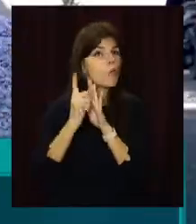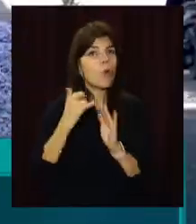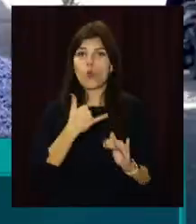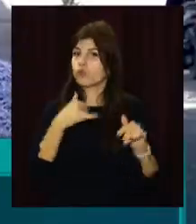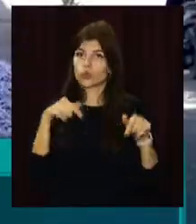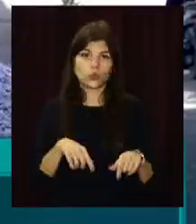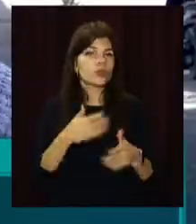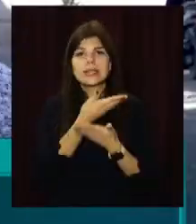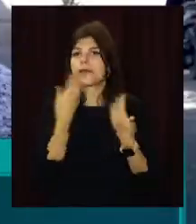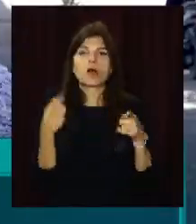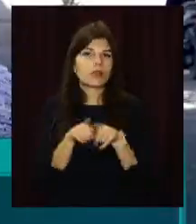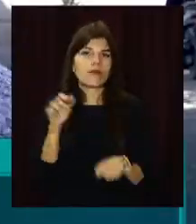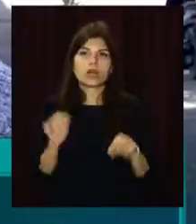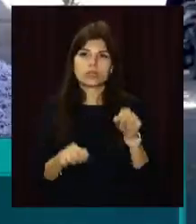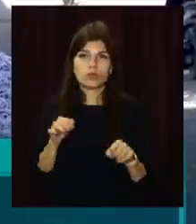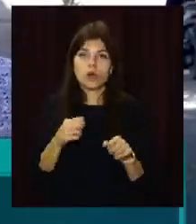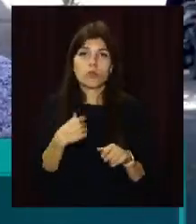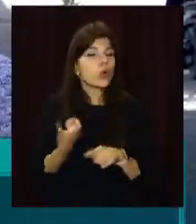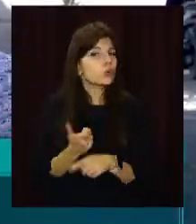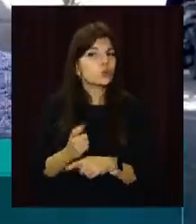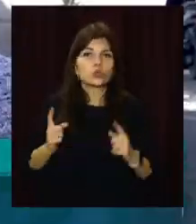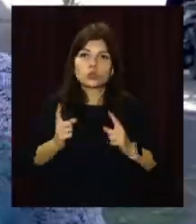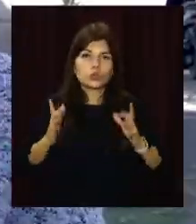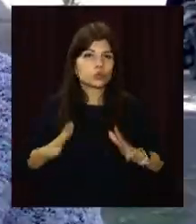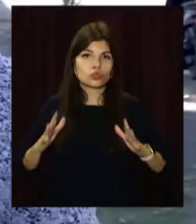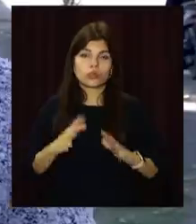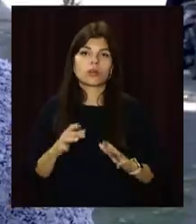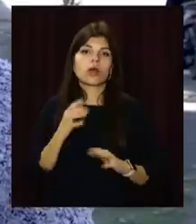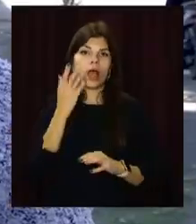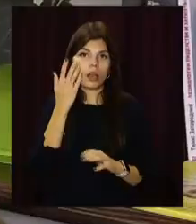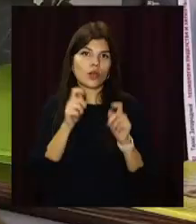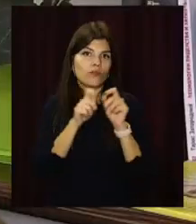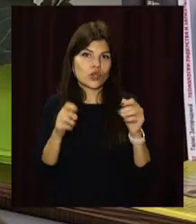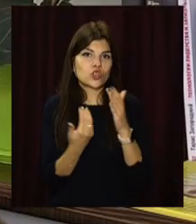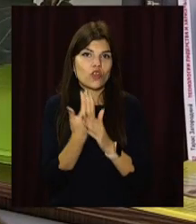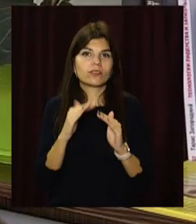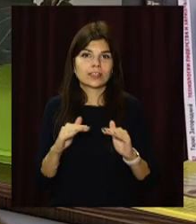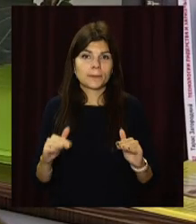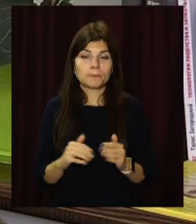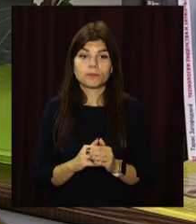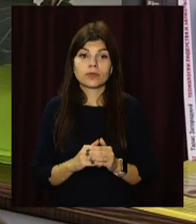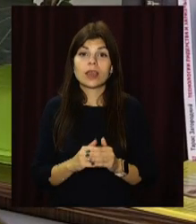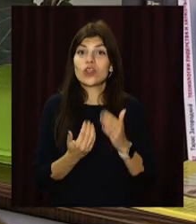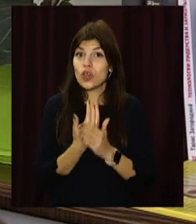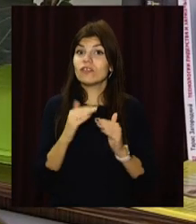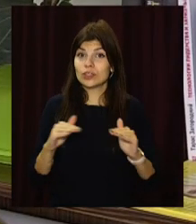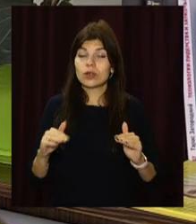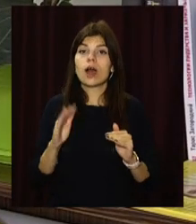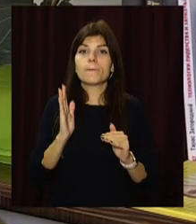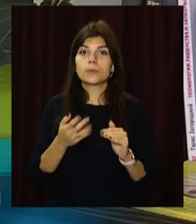немає такої можливості. То дуже ми чекаємо, дуже будемо раді. До нового дитячого садочку